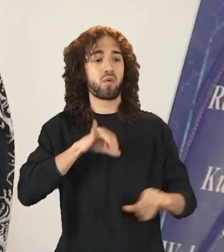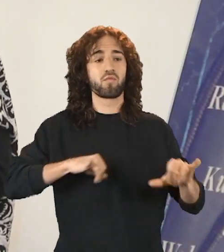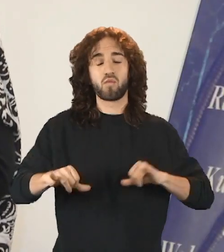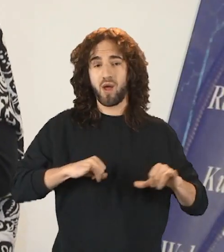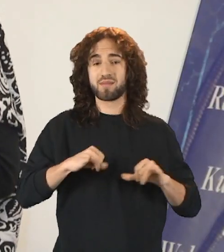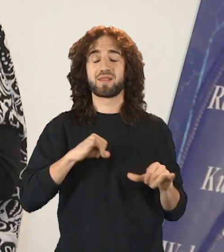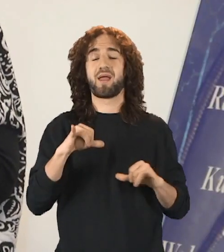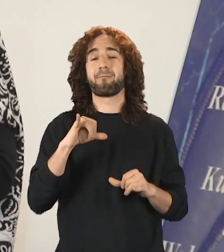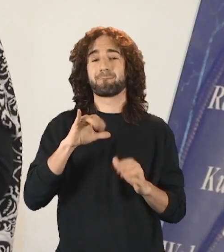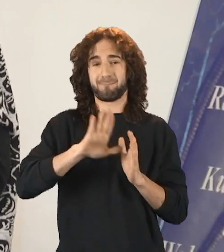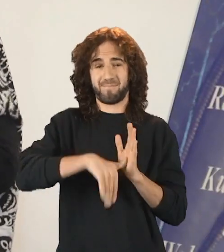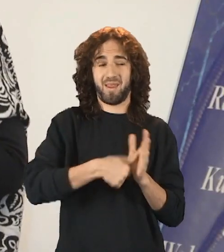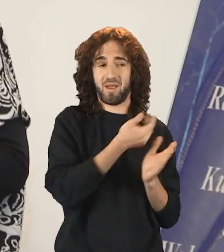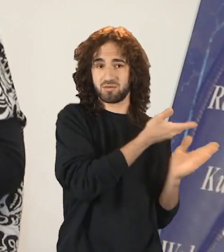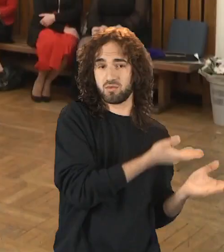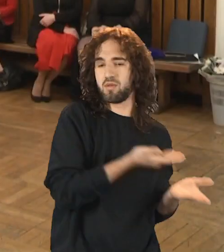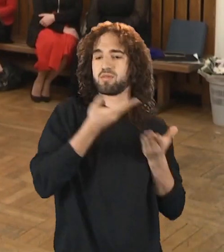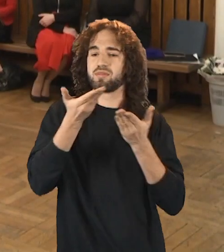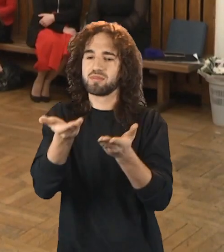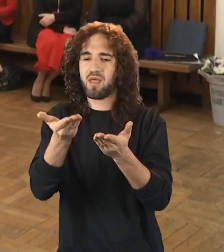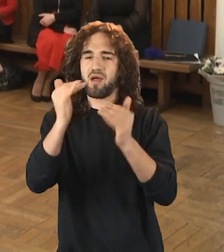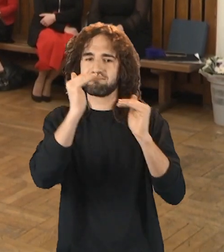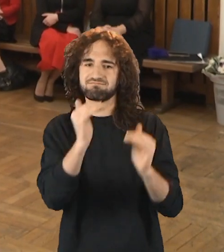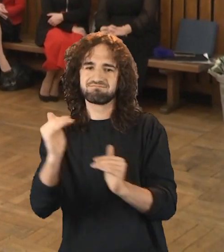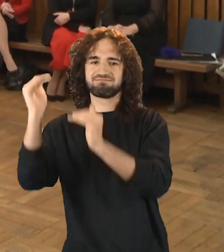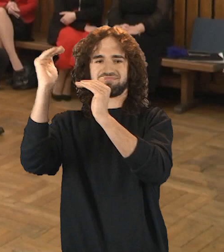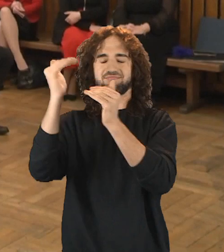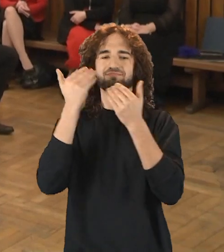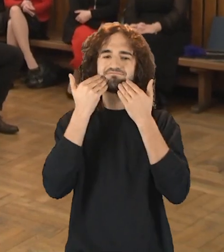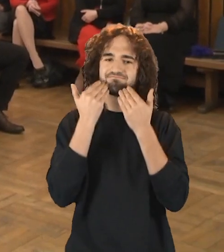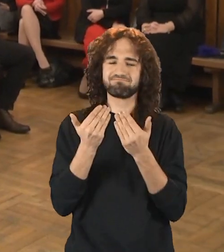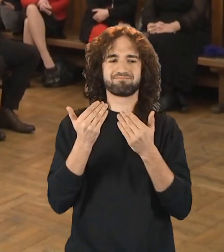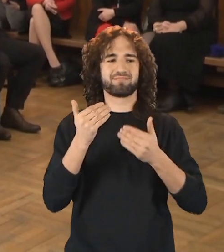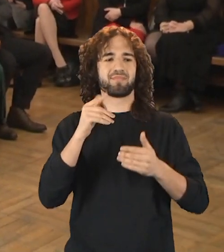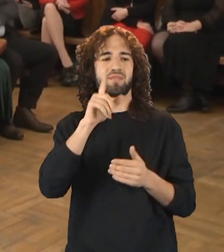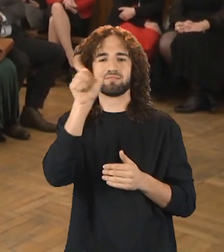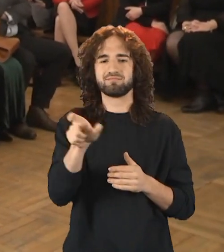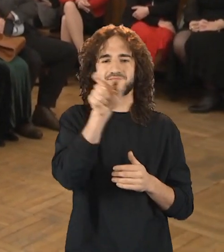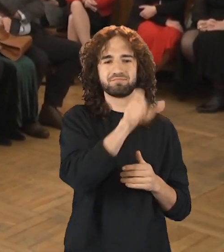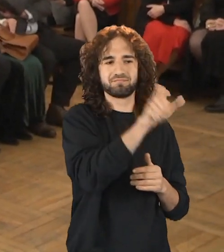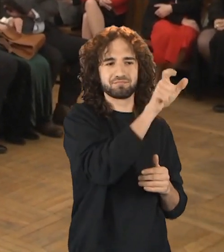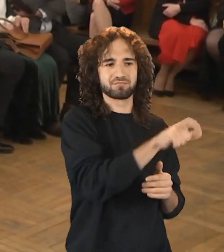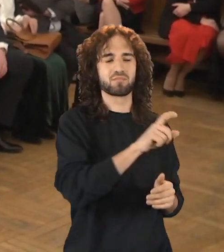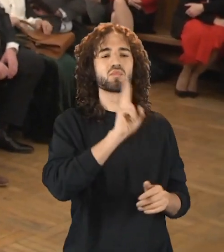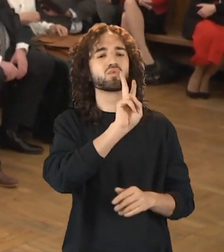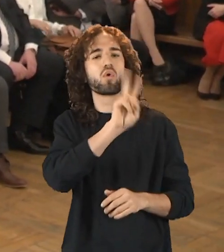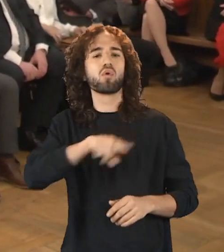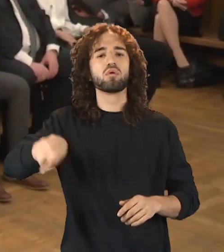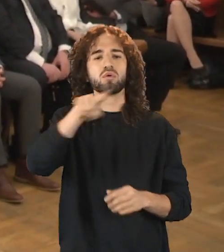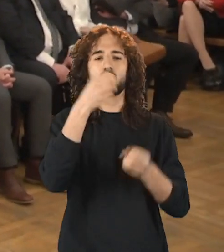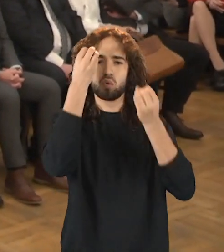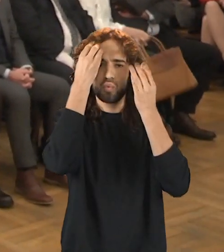przyznają wyjątkowe wyróżnienia w postaci laurów nadane osobom działającym w sferze kultury i sztuki oraz poświęcające swój czas